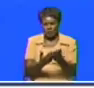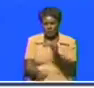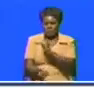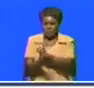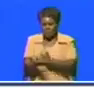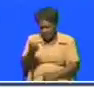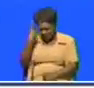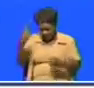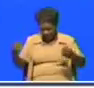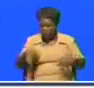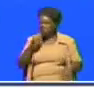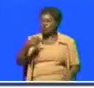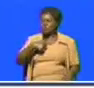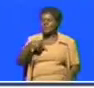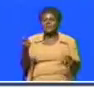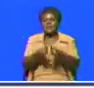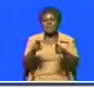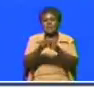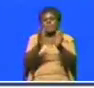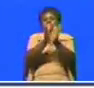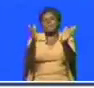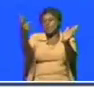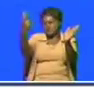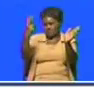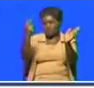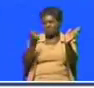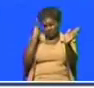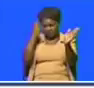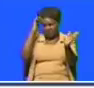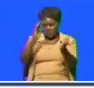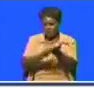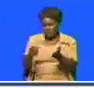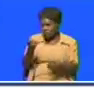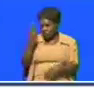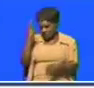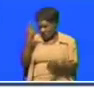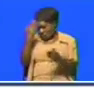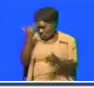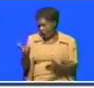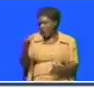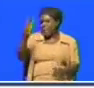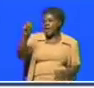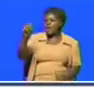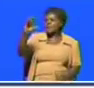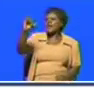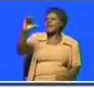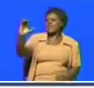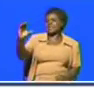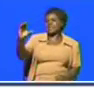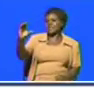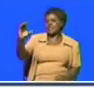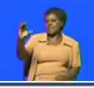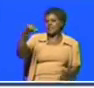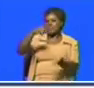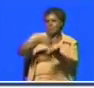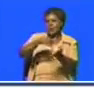tumeelewa vizuri, sio mimi peke yangu bali hata mwananchi ambaye anaitazama, na imani kwamba umeelewa kwa nini sasa tume ya NCIC, tume ambayo inahusika zaidi